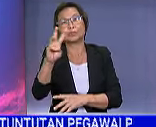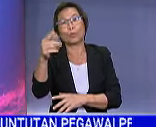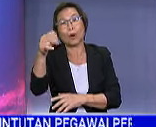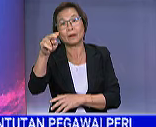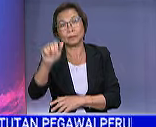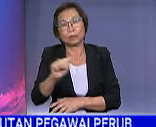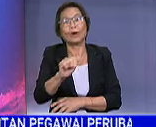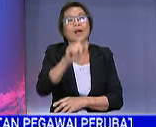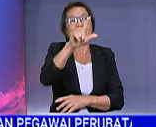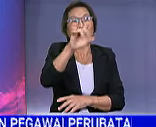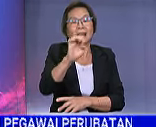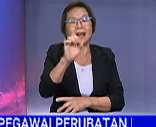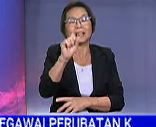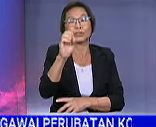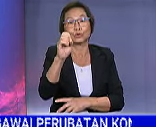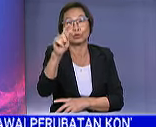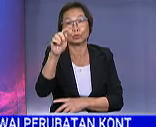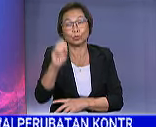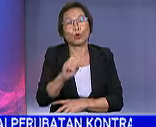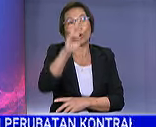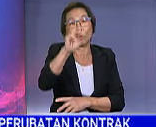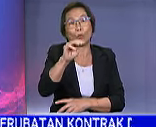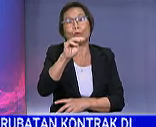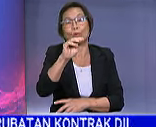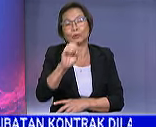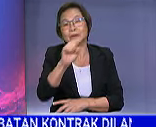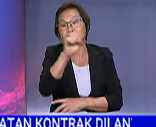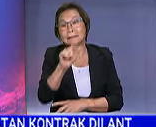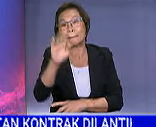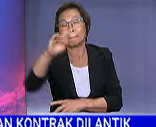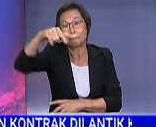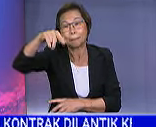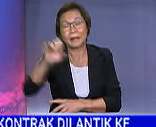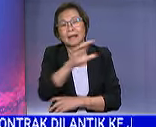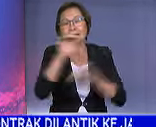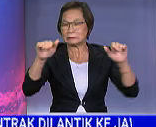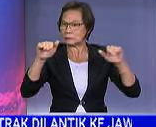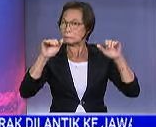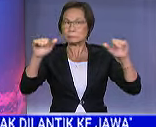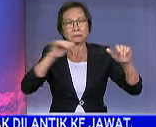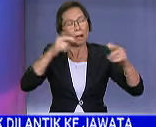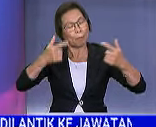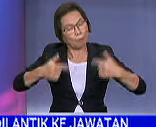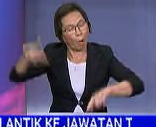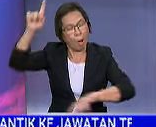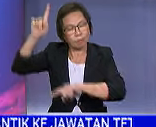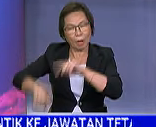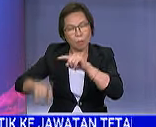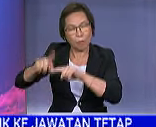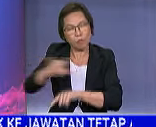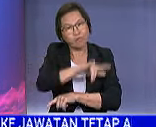Eswatini, Lesotho, Mozambik, Namibia dan Zimbabwe tidak dibenar meneruskan perjalanan